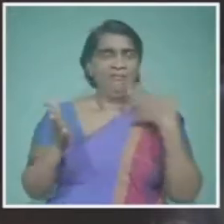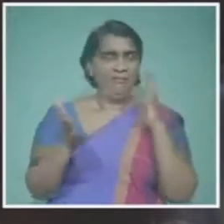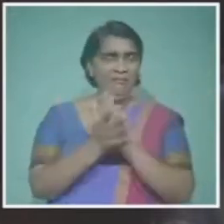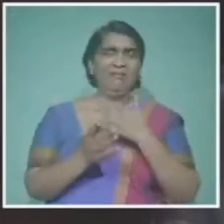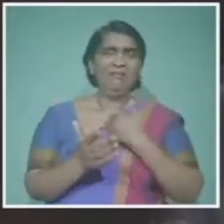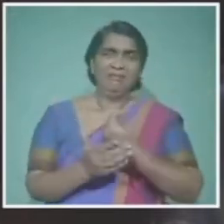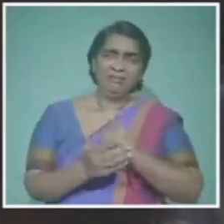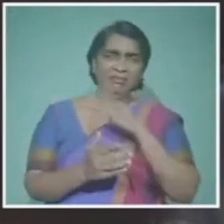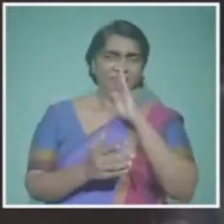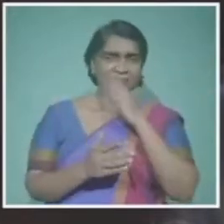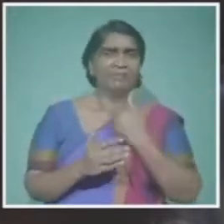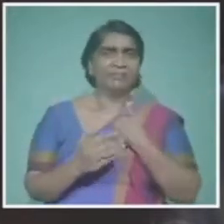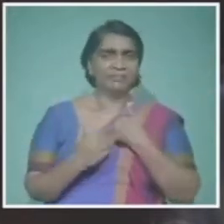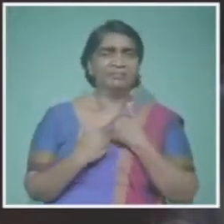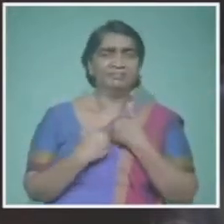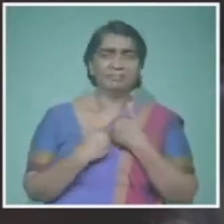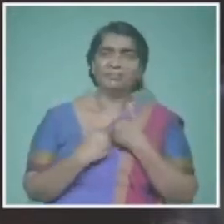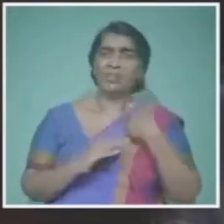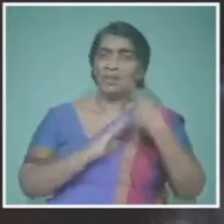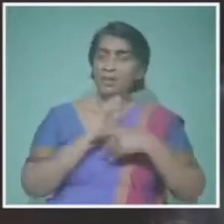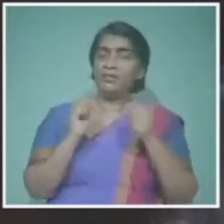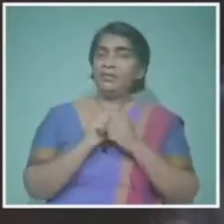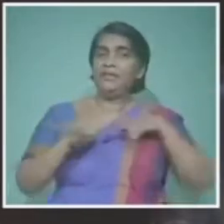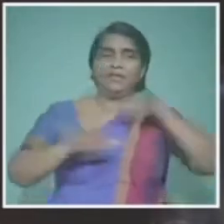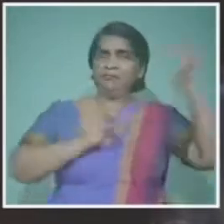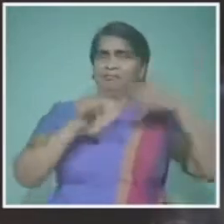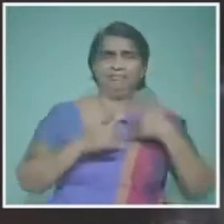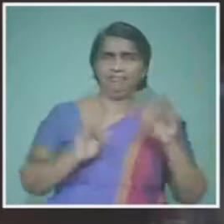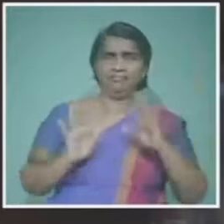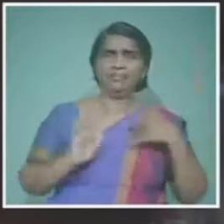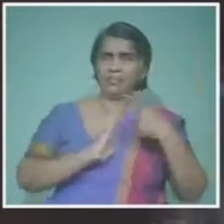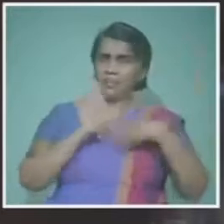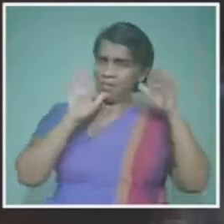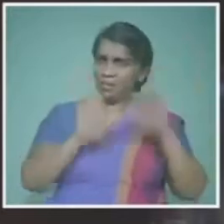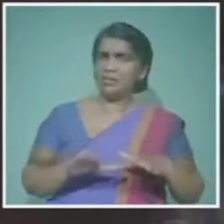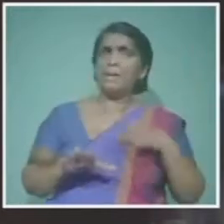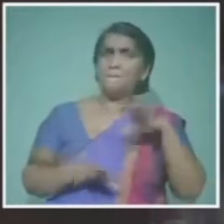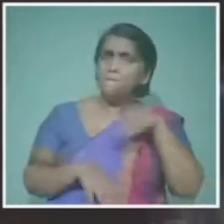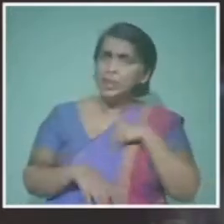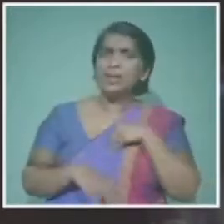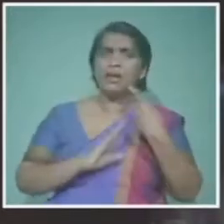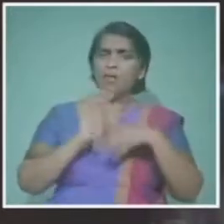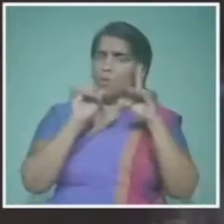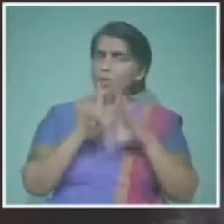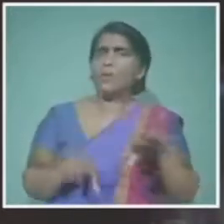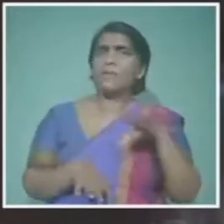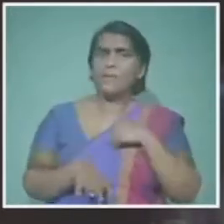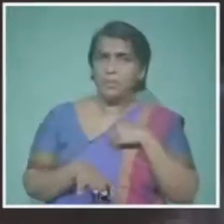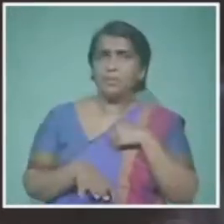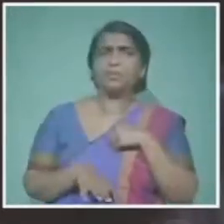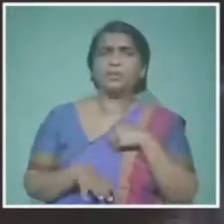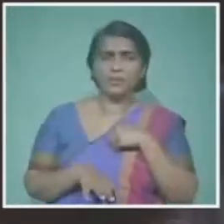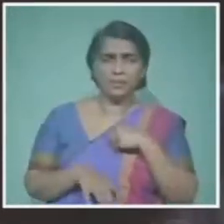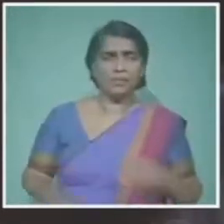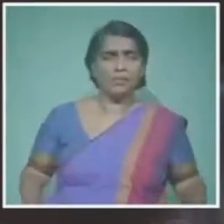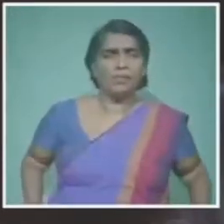කැමැත්තෙන් සිටින අපි. ඒක ඉන්න අපි. අපි රට ගඩගඩ යන කැමති නැහැ. අපිට අපේ වැඩි වැඩි පිළිගන්න ශ්‍රී ලංකාවේ පිළිගන්න. ජාතික තලය ඇතුල් කරගන්න